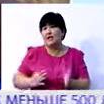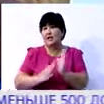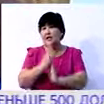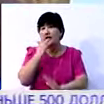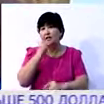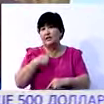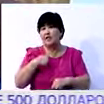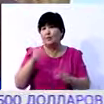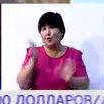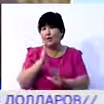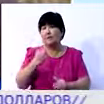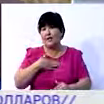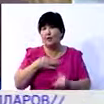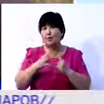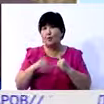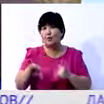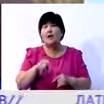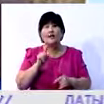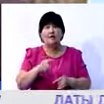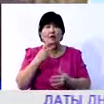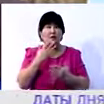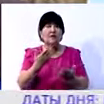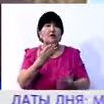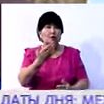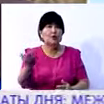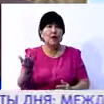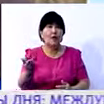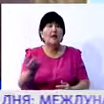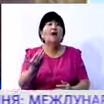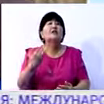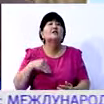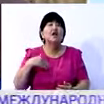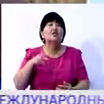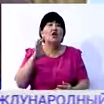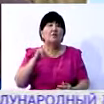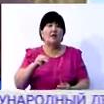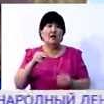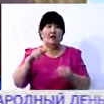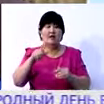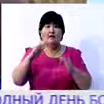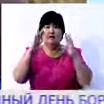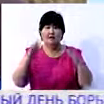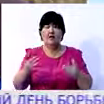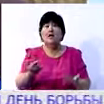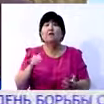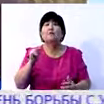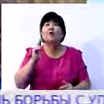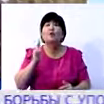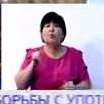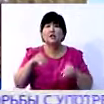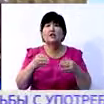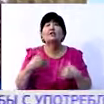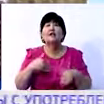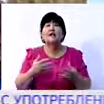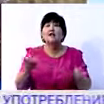нашему климату, к нашему земле. Вот обратите вот сюда даже здесь. Зачем ель сажать? Зачем пихту сажать здесь? Вот